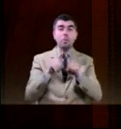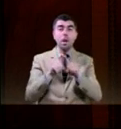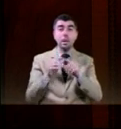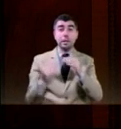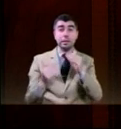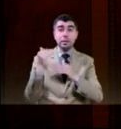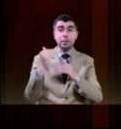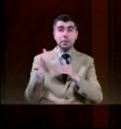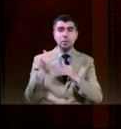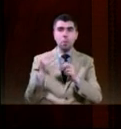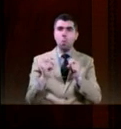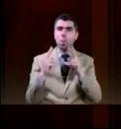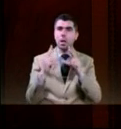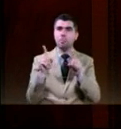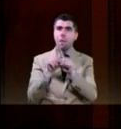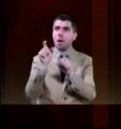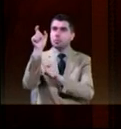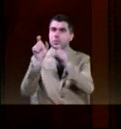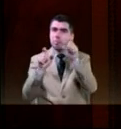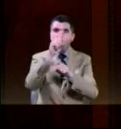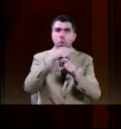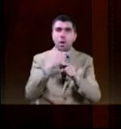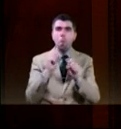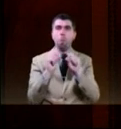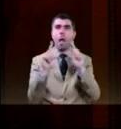لا، انا كنتكلم مع المواطنين بصراحه،